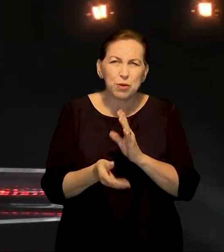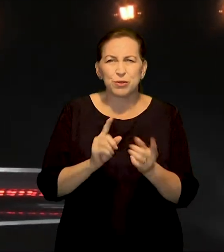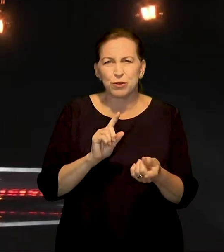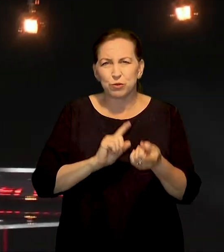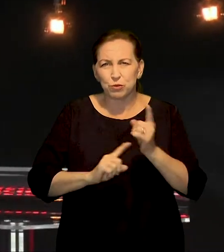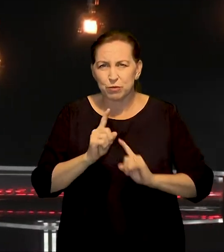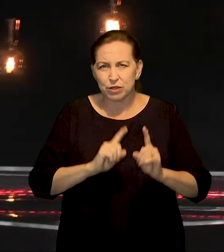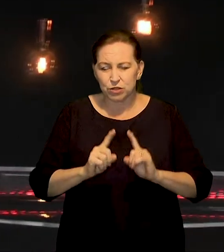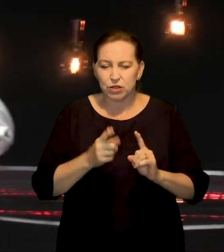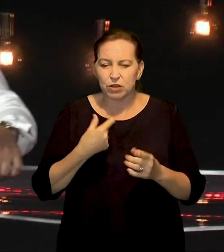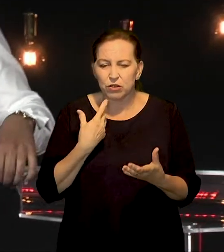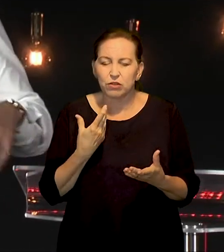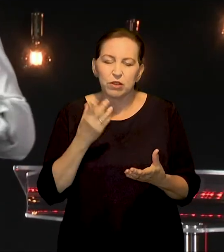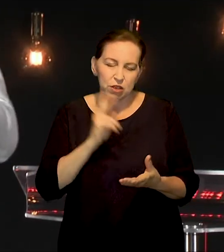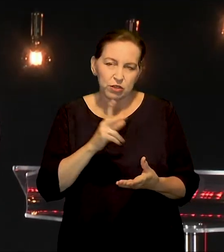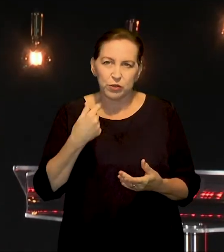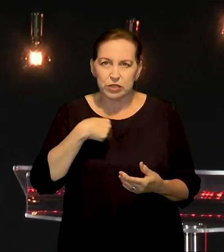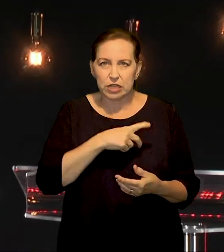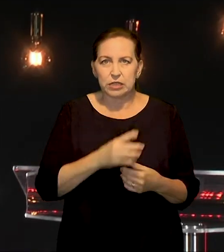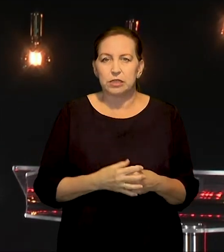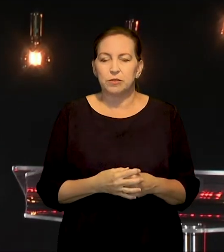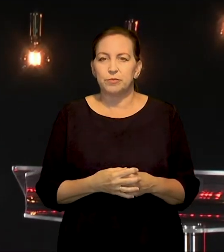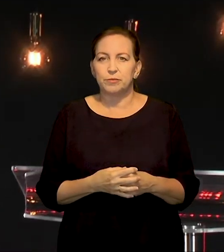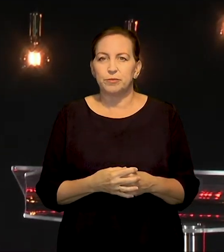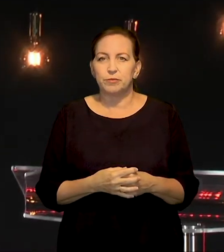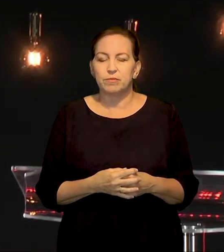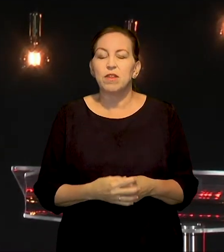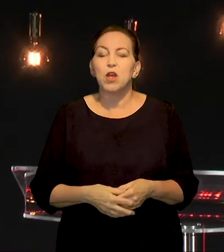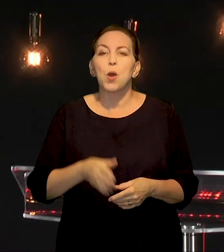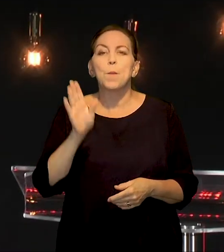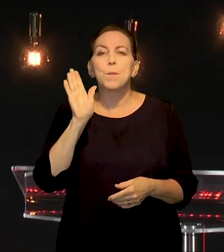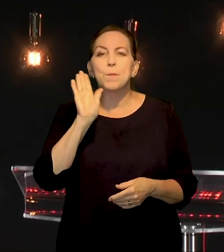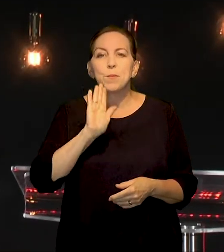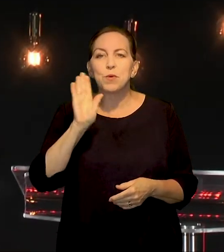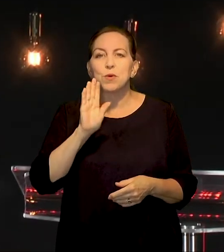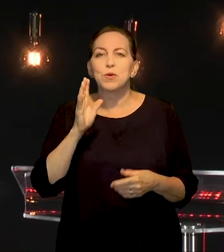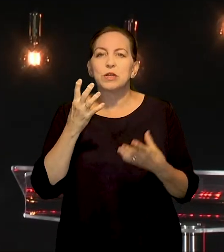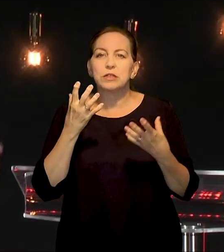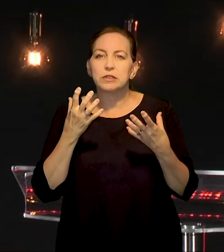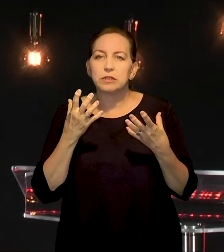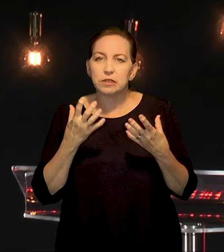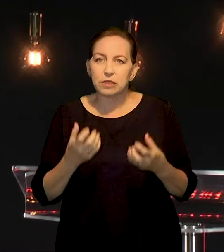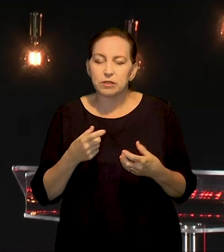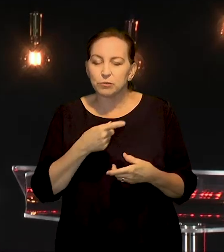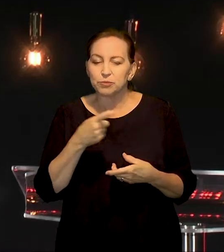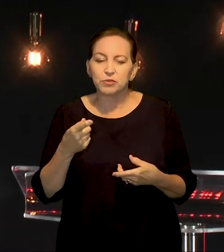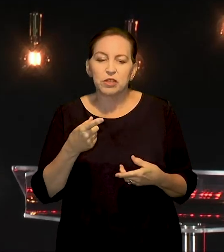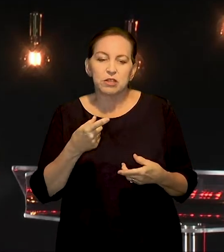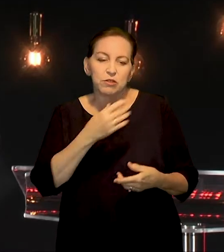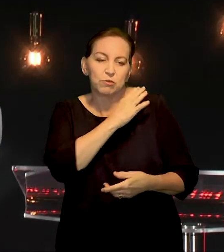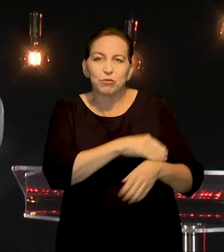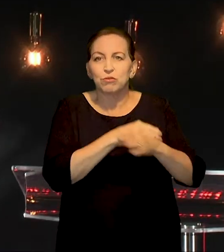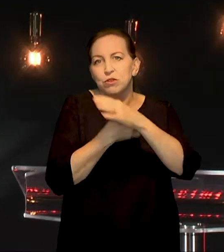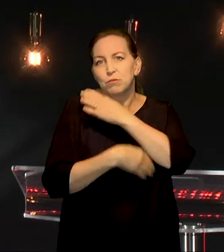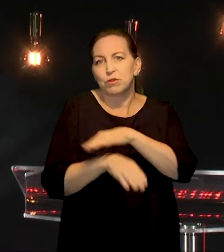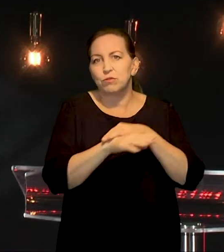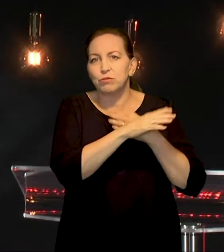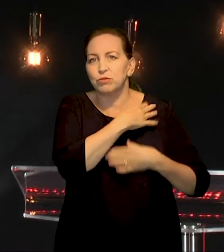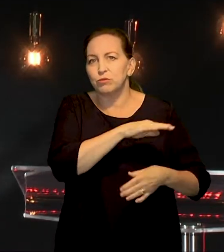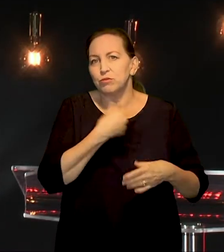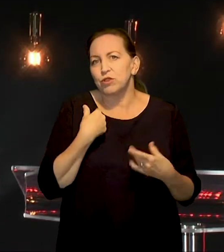dla każdego z nas dzisiaj tutaj. Bóg chce otrzepać cię. Może z jakichś bitew, które przechodzisz. Może z jakichś